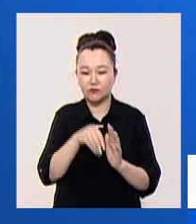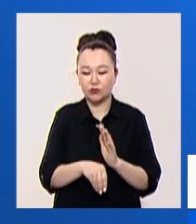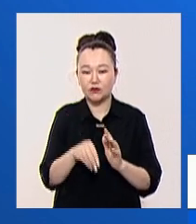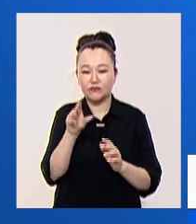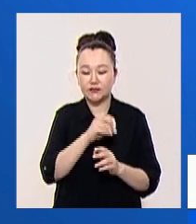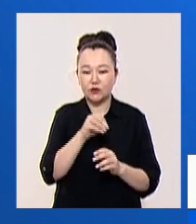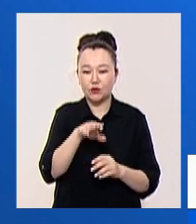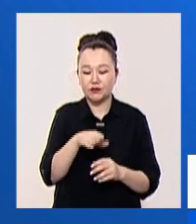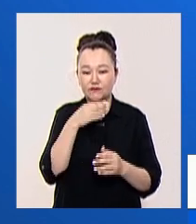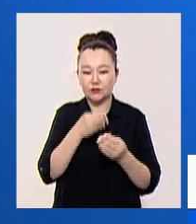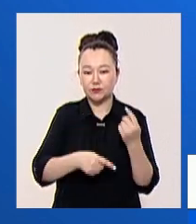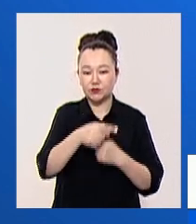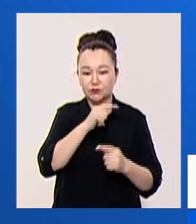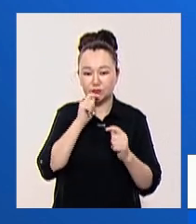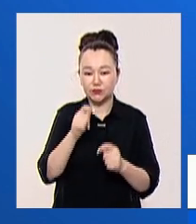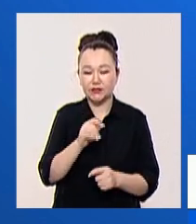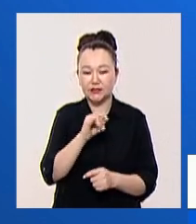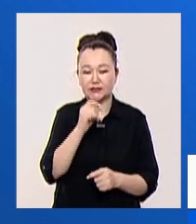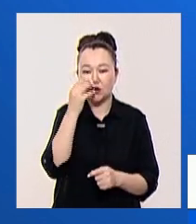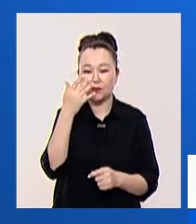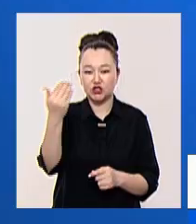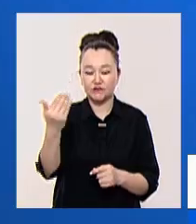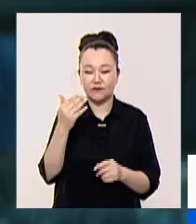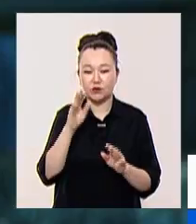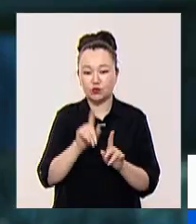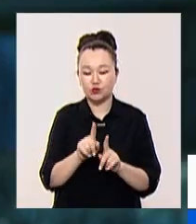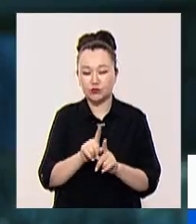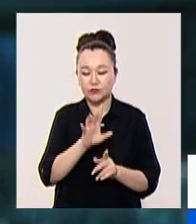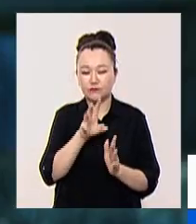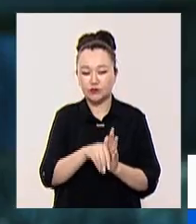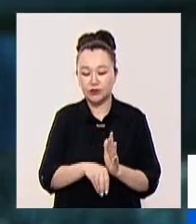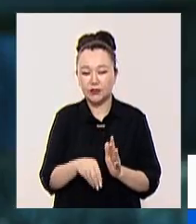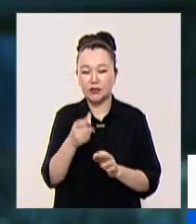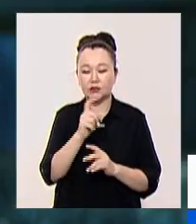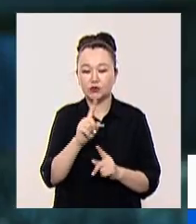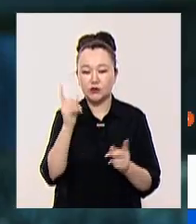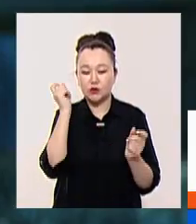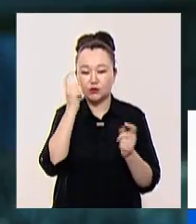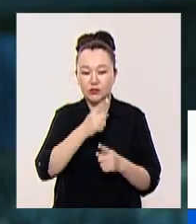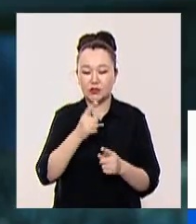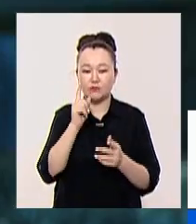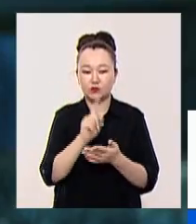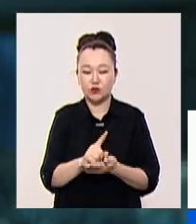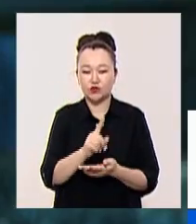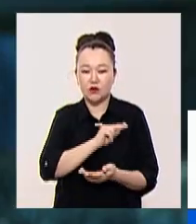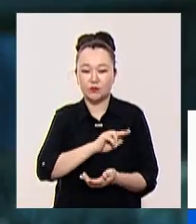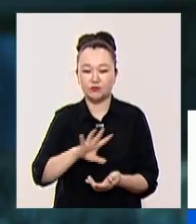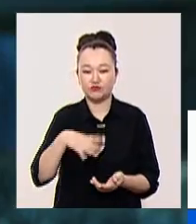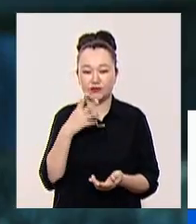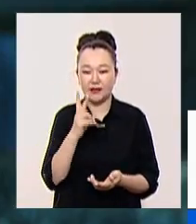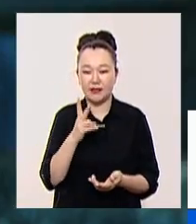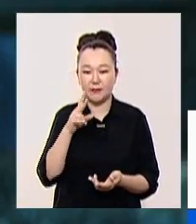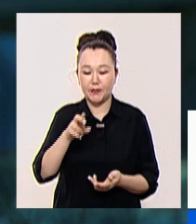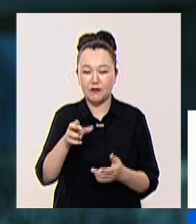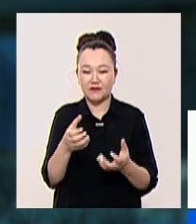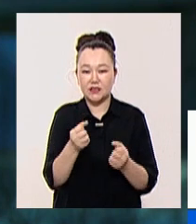представителей отечественного бизнес-сообщества и зарубежных субъектов. Также известно, что, будучи в должности председателя КНБ, он